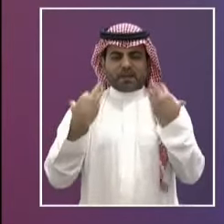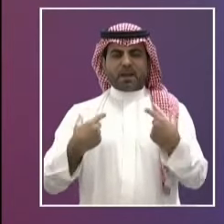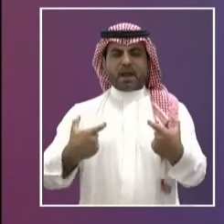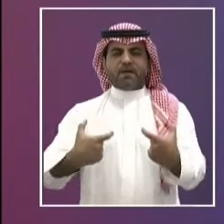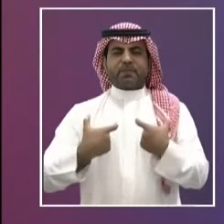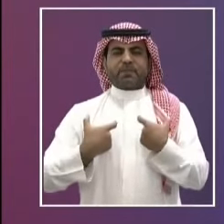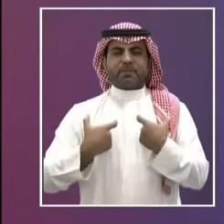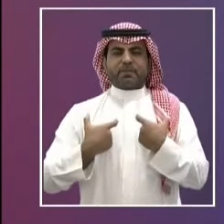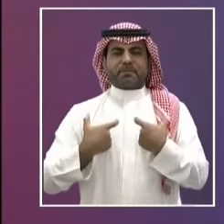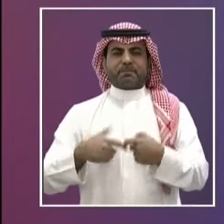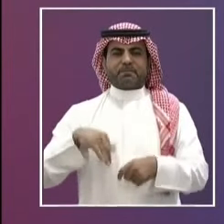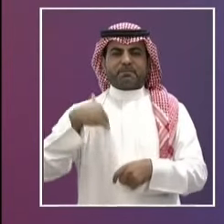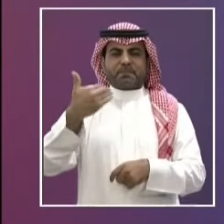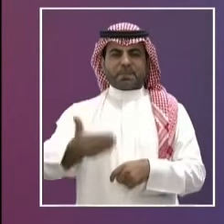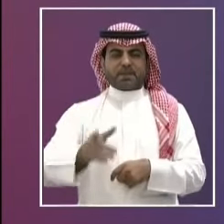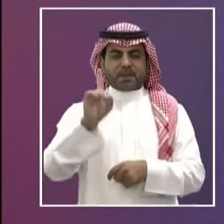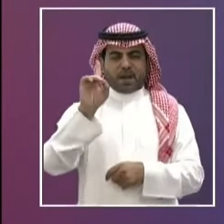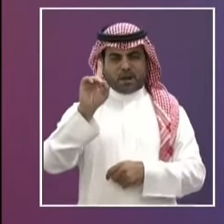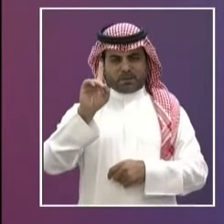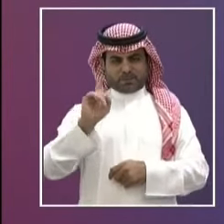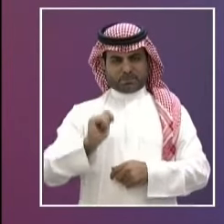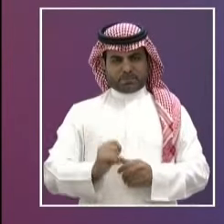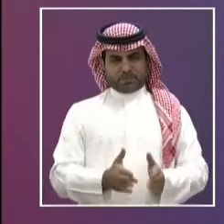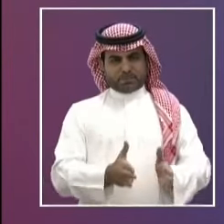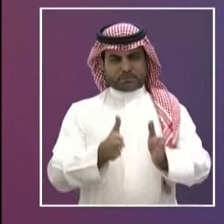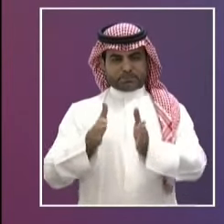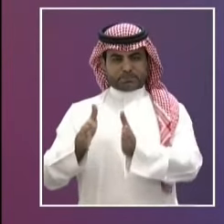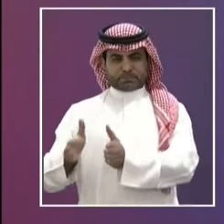على الأرواح بعد توفيق الله سبحانه وتعالى.